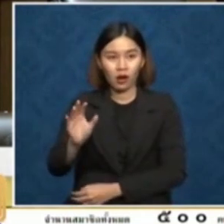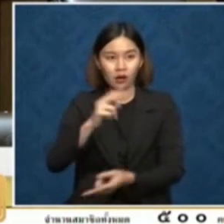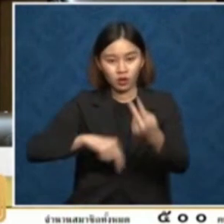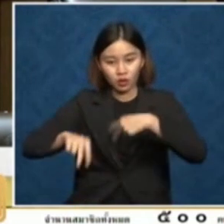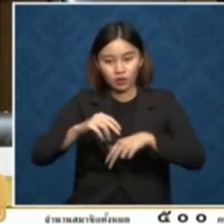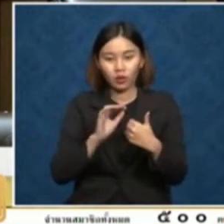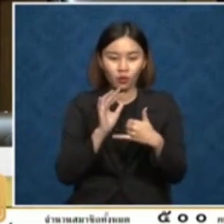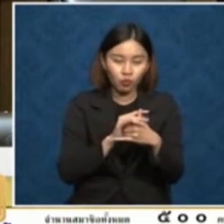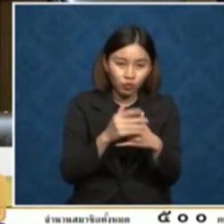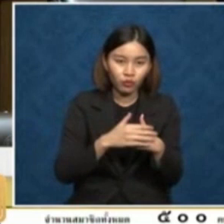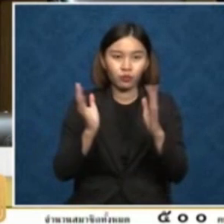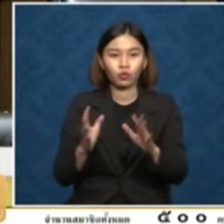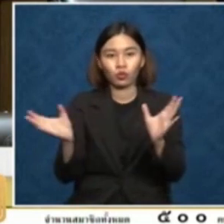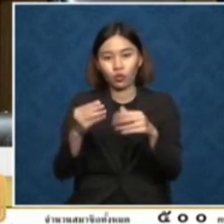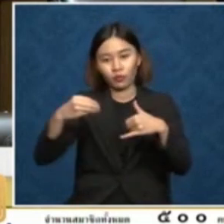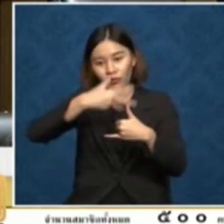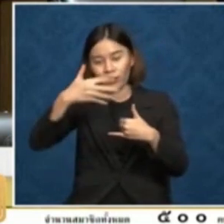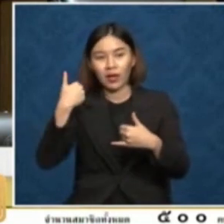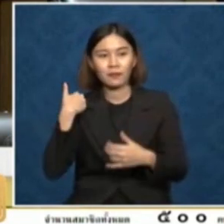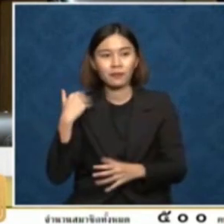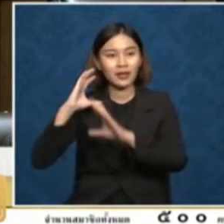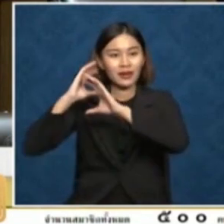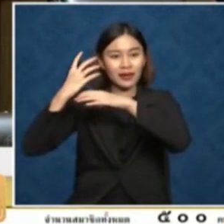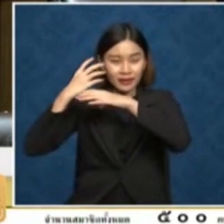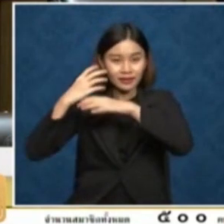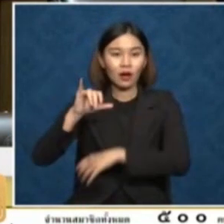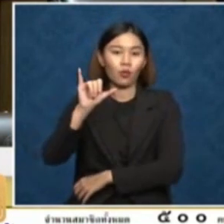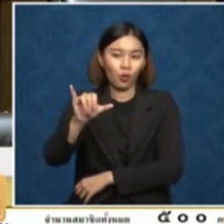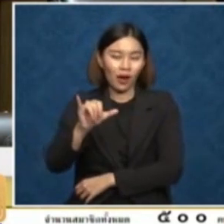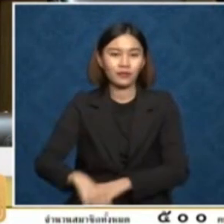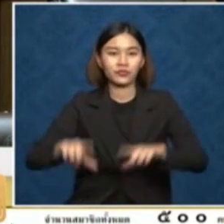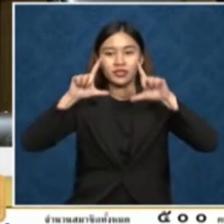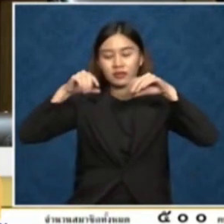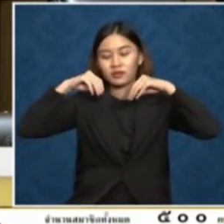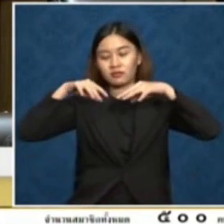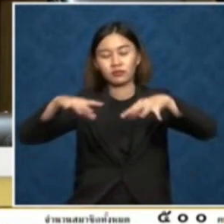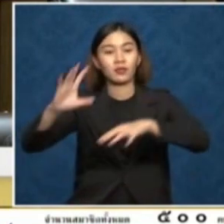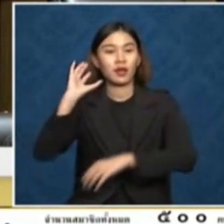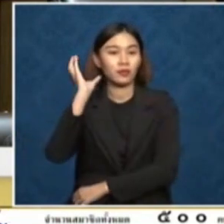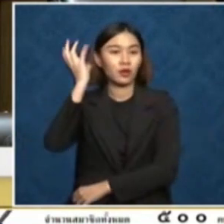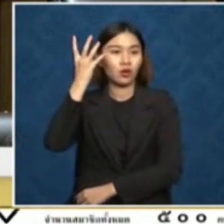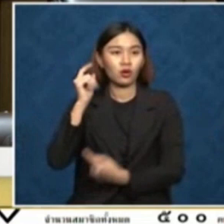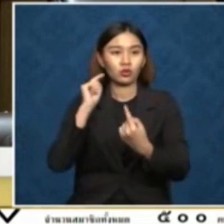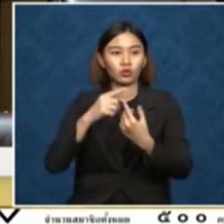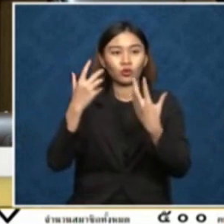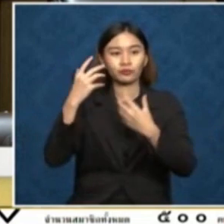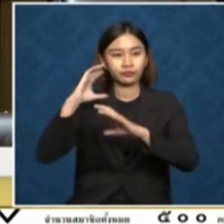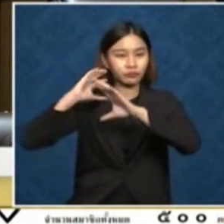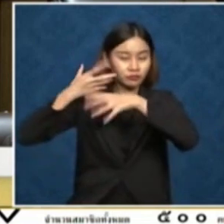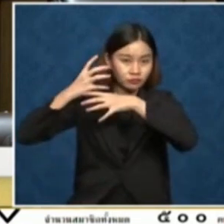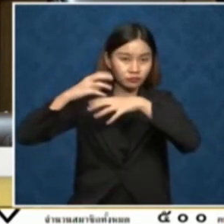เราพร้อมที่จะทำให้กฎหมายนั้นปรับตัวนะคะแล้วก็โอบรับในบริบทของสังคมที่แตกต่างกันออกไปในปัจ